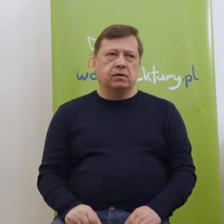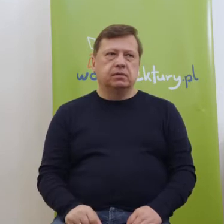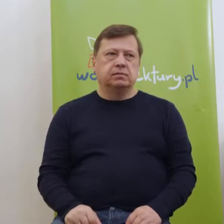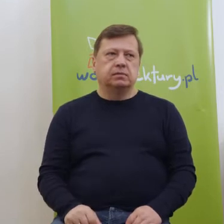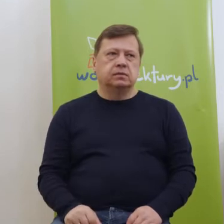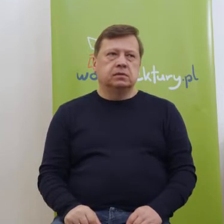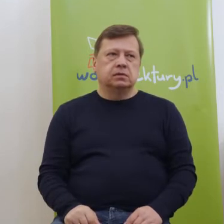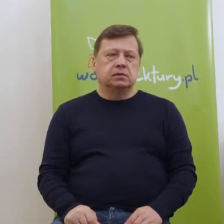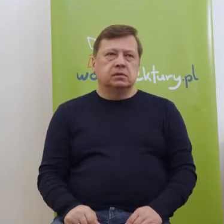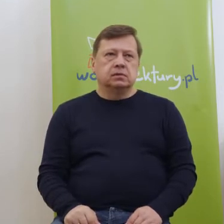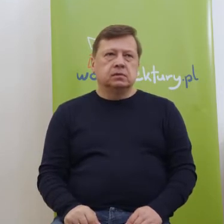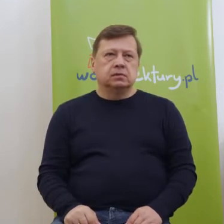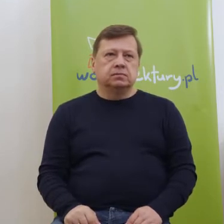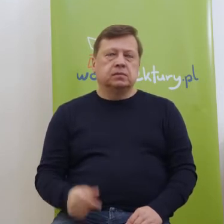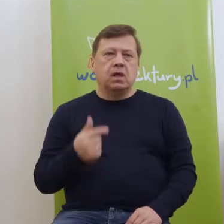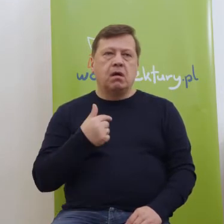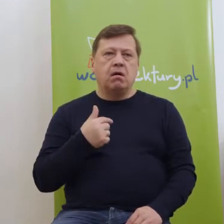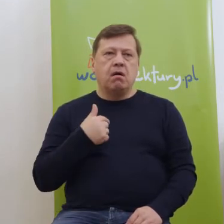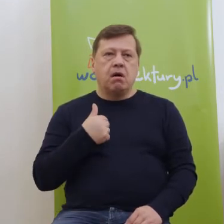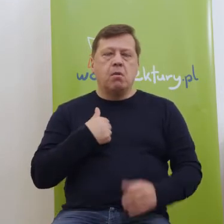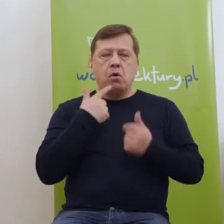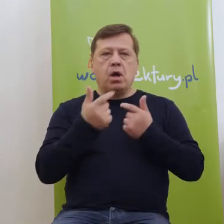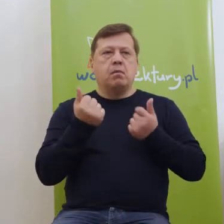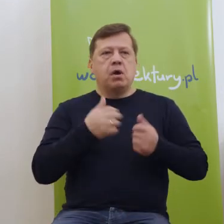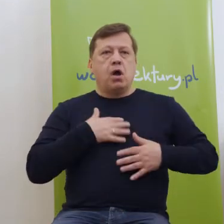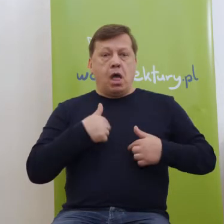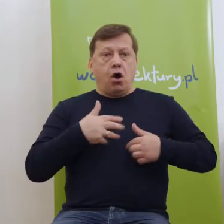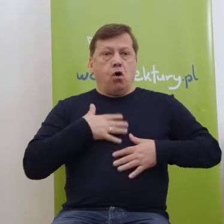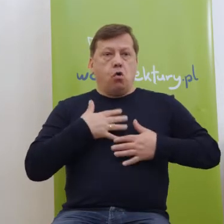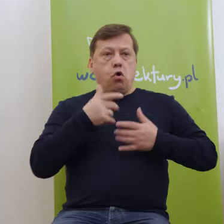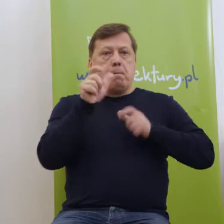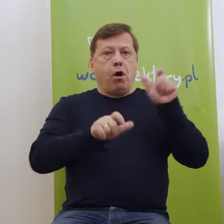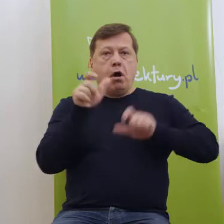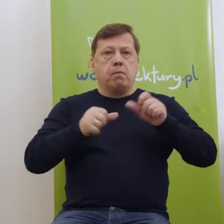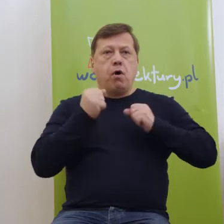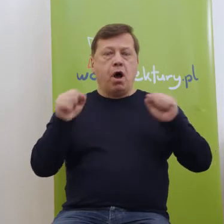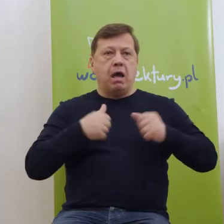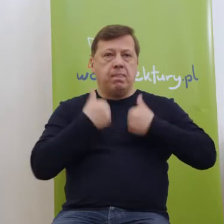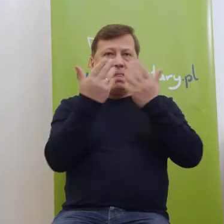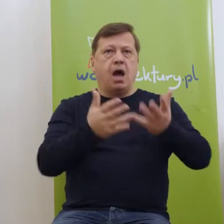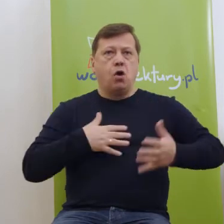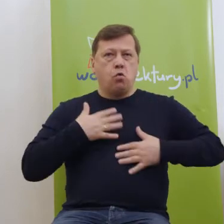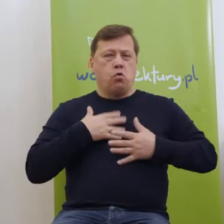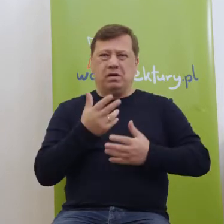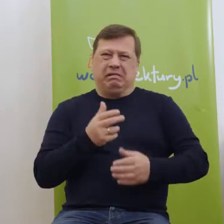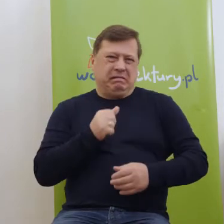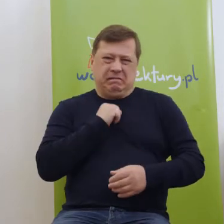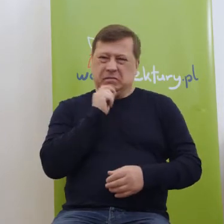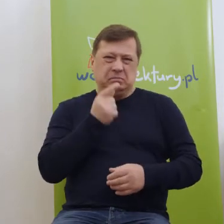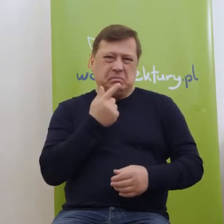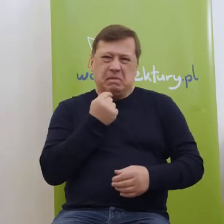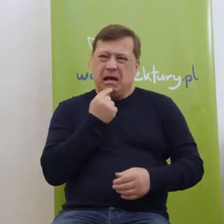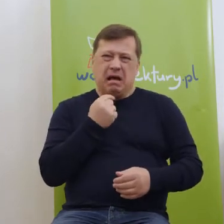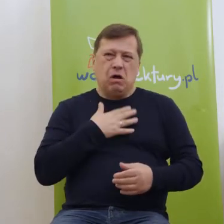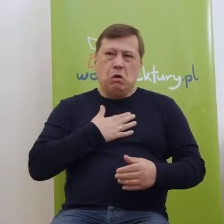takiego, że obdarzam moich bohaterów jakimiś uczuciami, że ich lubię albo nie lubię, że ja wiem, co się z nimi